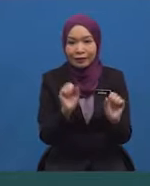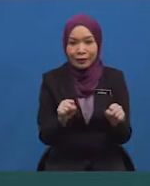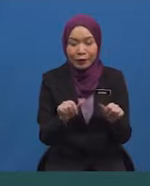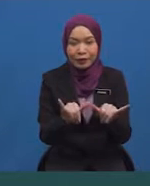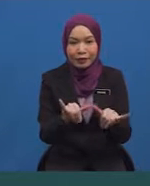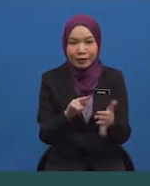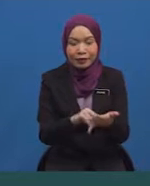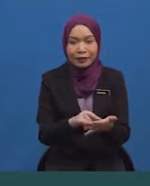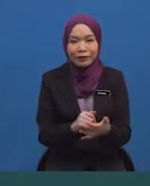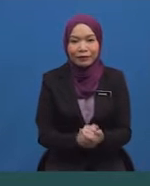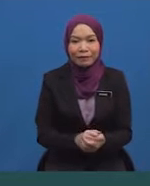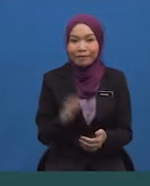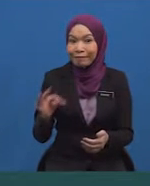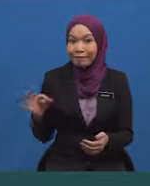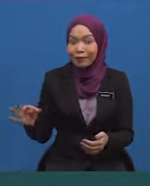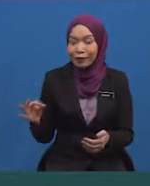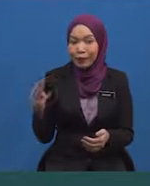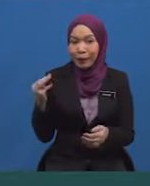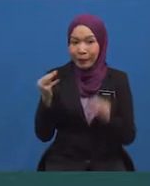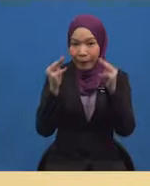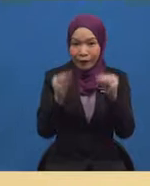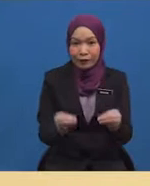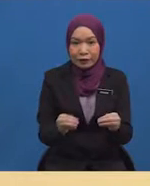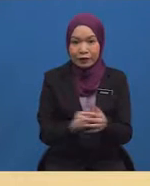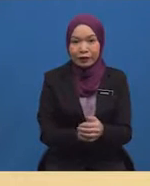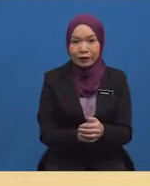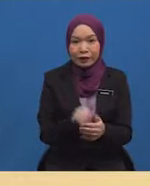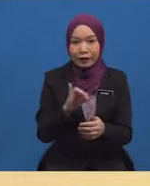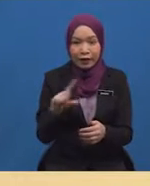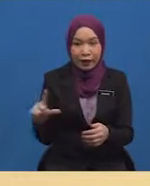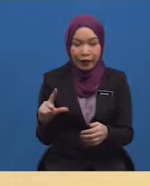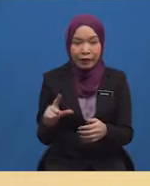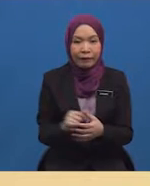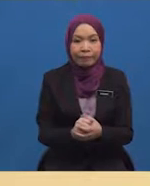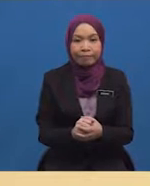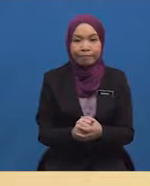pula ialah pertama, faktor ekonomi.